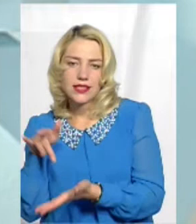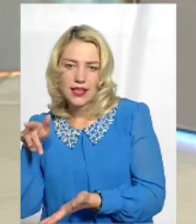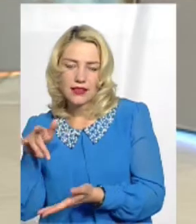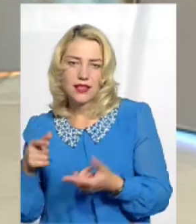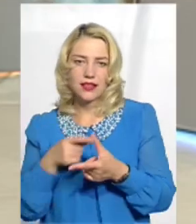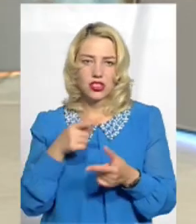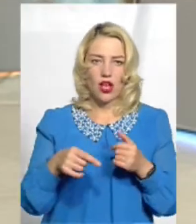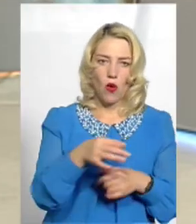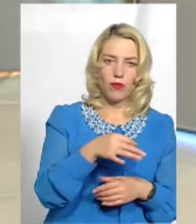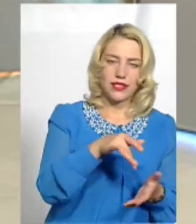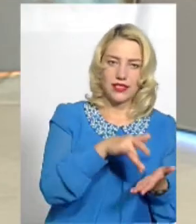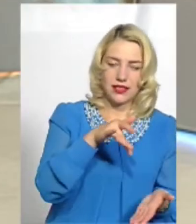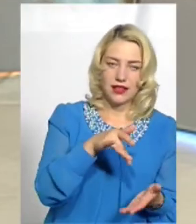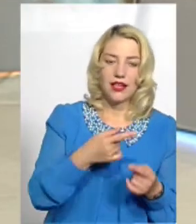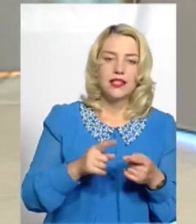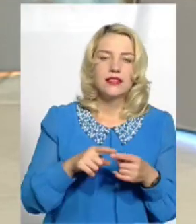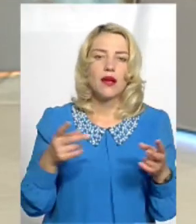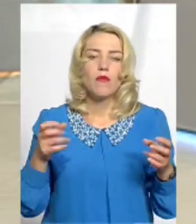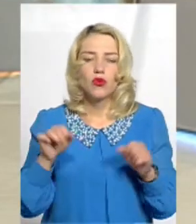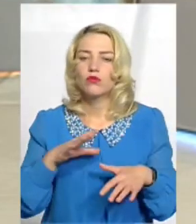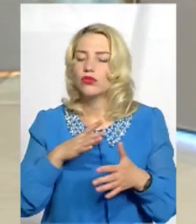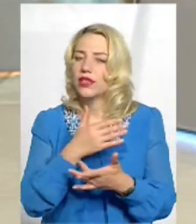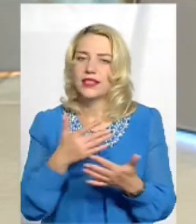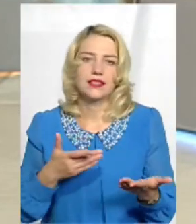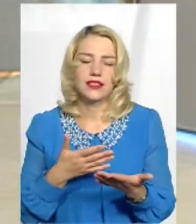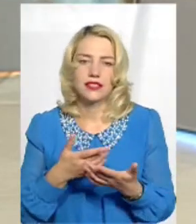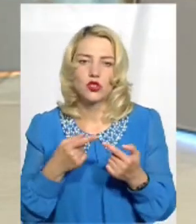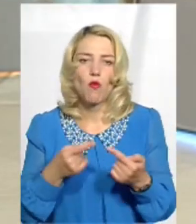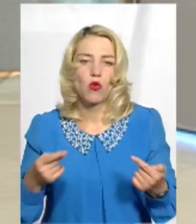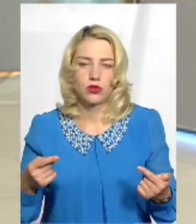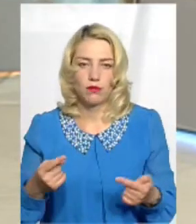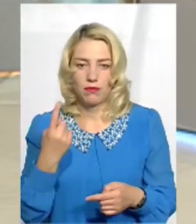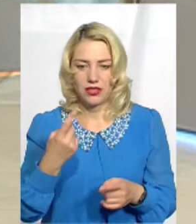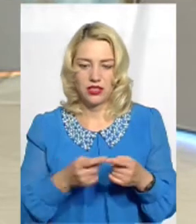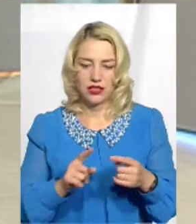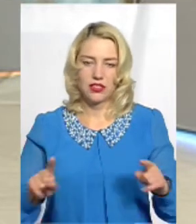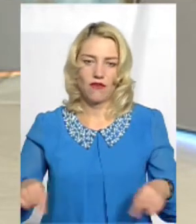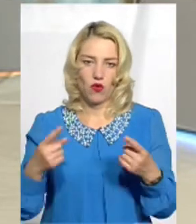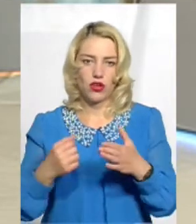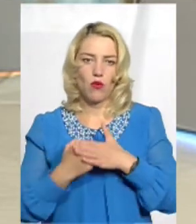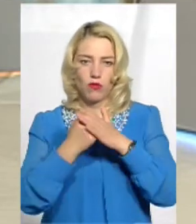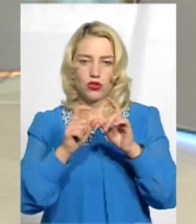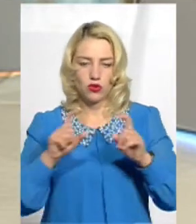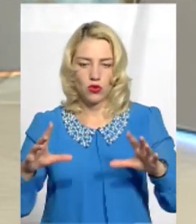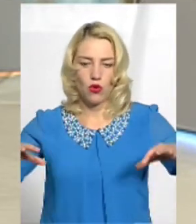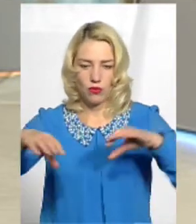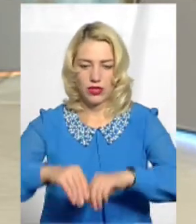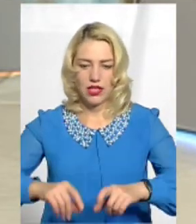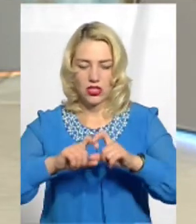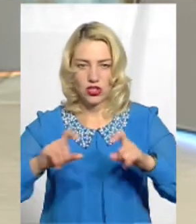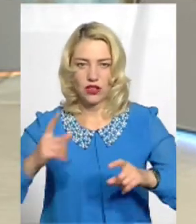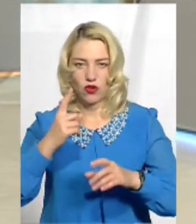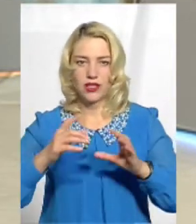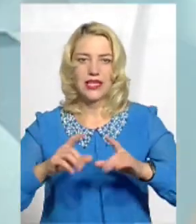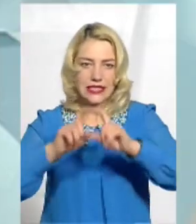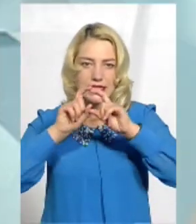чи то є обласний центр. Це може бути різним способом. Перше – це створення опорної школи, об'єднання шкіл в один